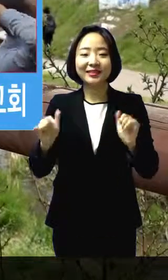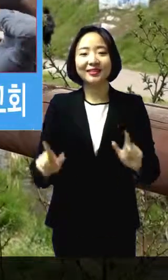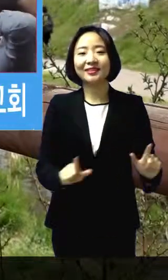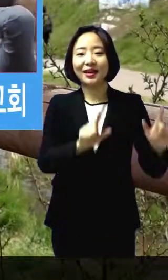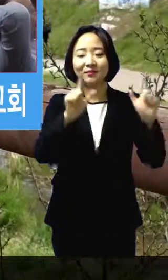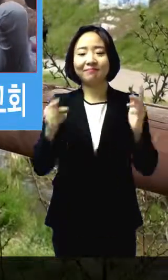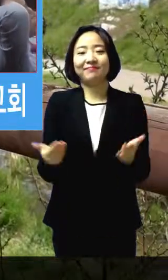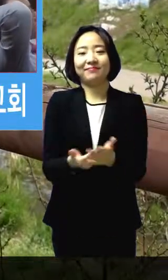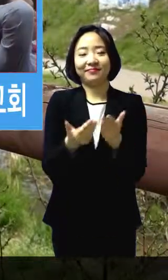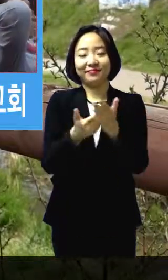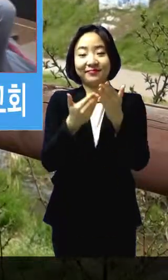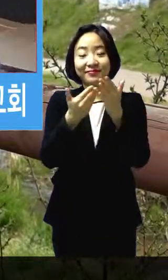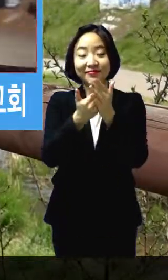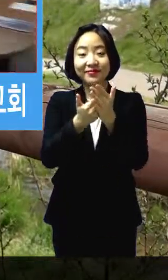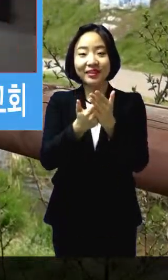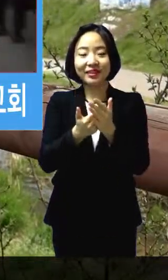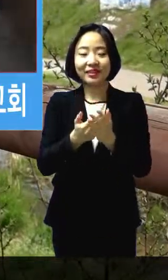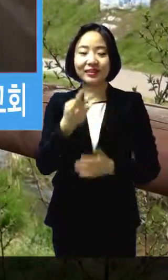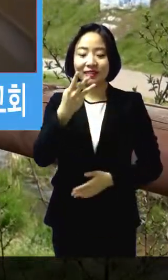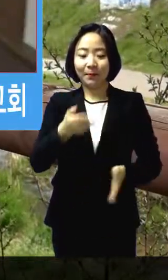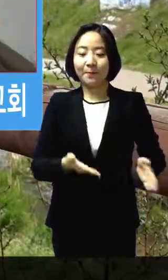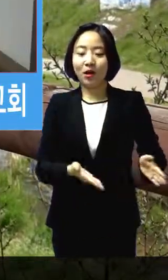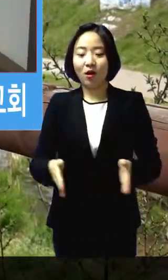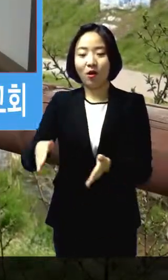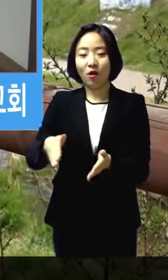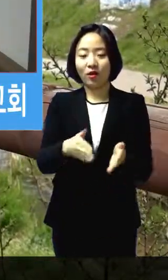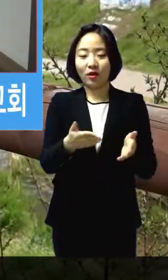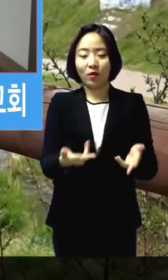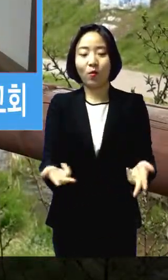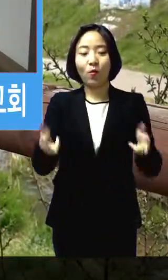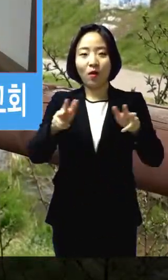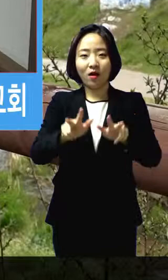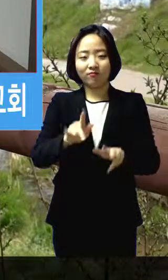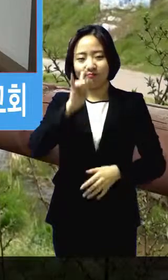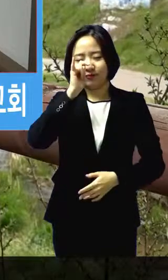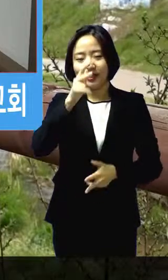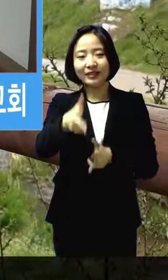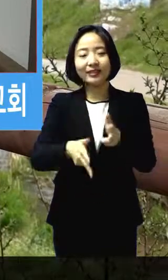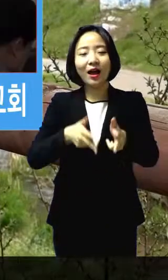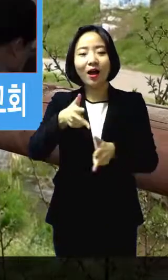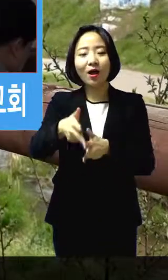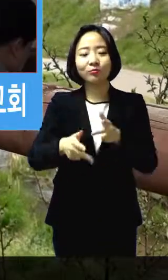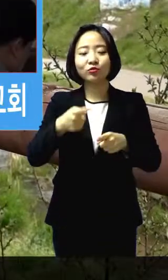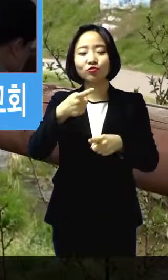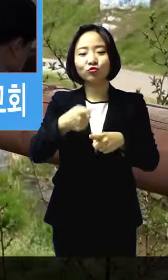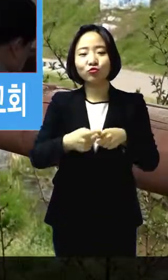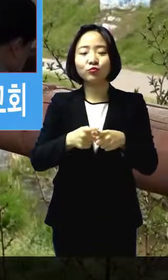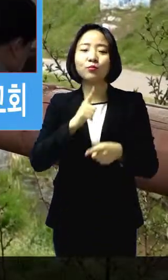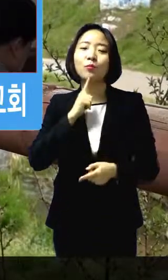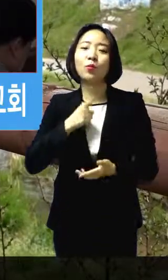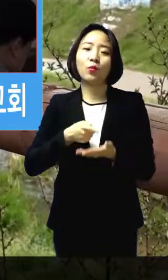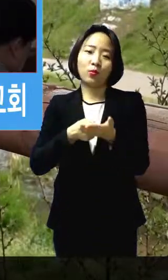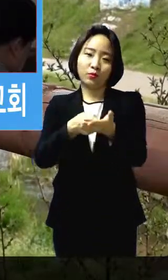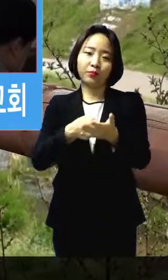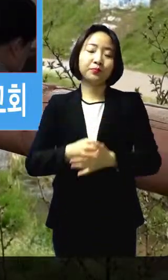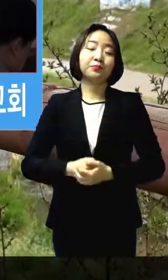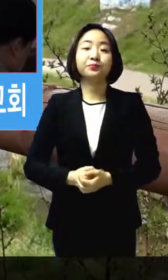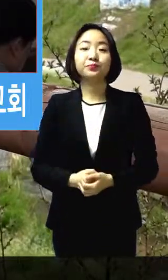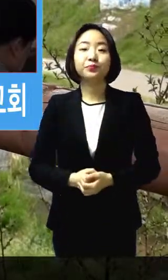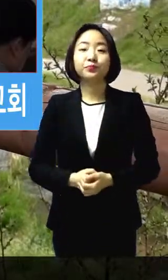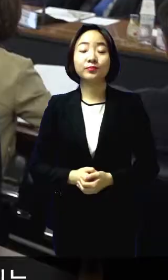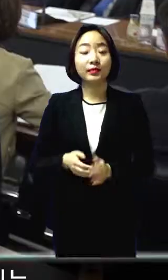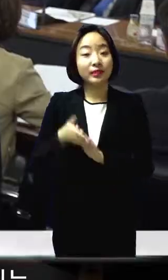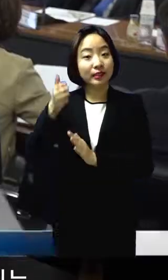시민의 삶의 질 향상을 위한 여가 공간이 되어줄 삼거리공원 명품화 사업의 실시설계 용역 중간보고회가